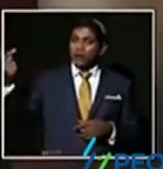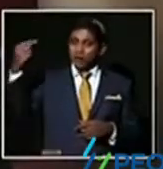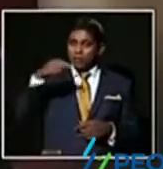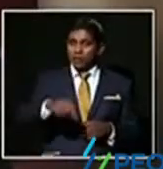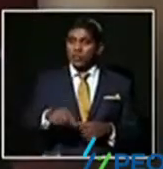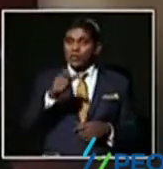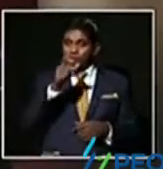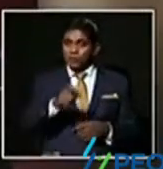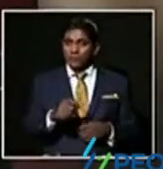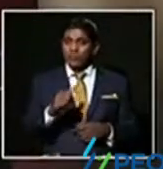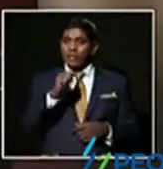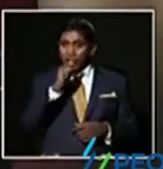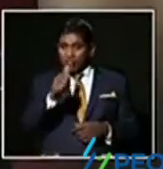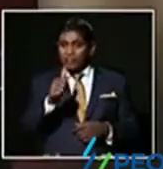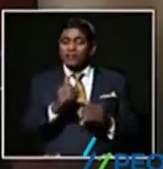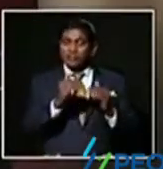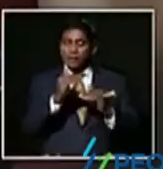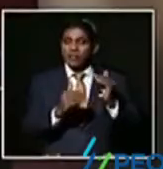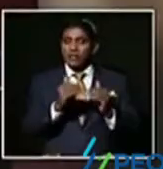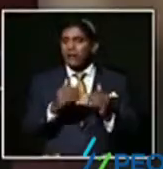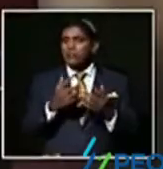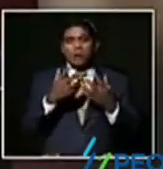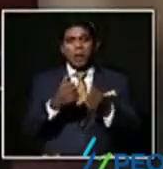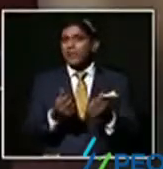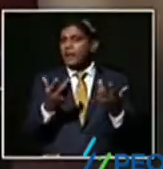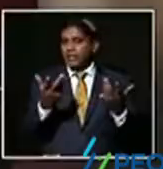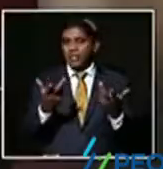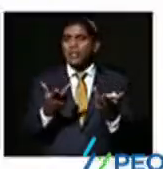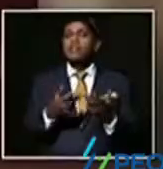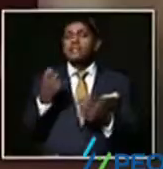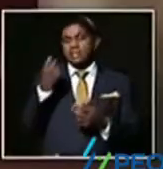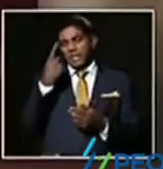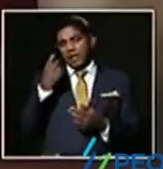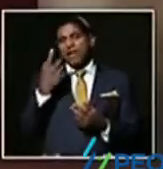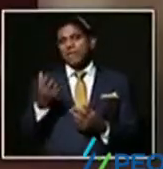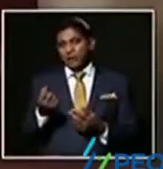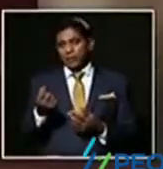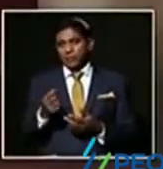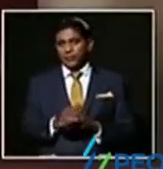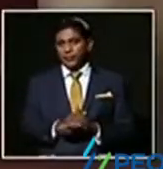ඇයට යුක්තිය සාධාරණත්වයේ ඉටු නොවේ කියන ඒ බරපතල සැකය තිබෙනවා ඡන්ද